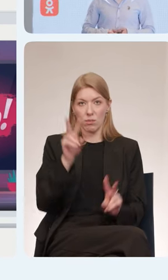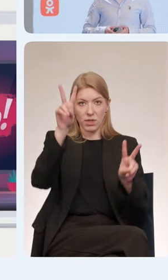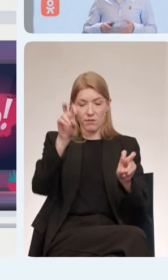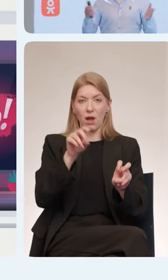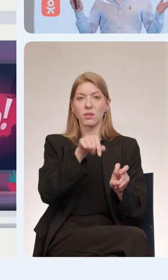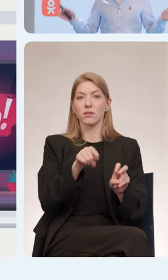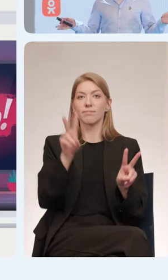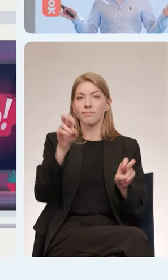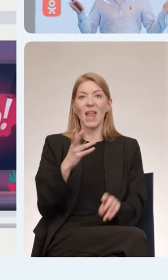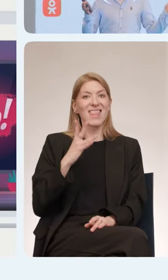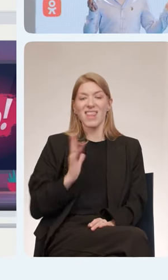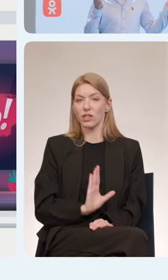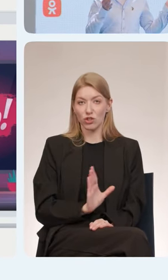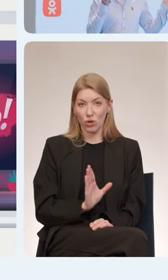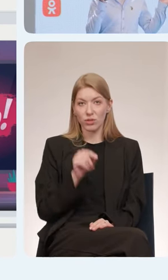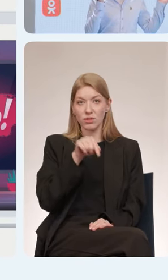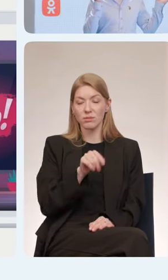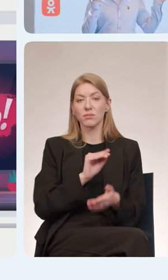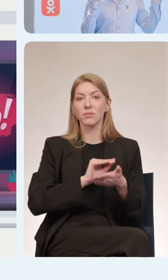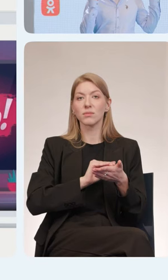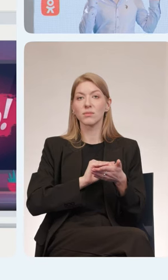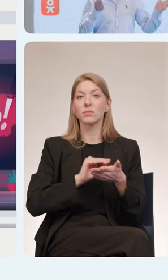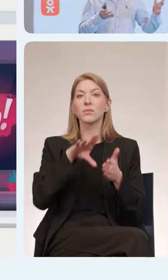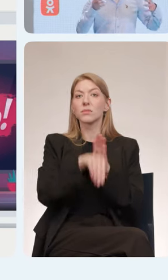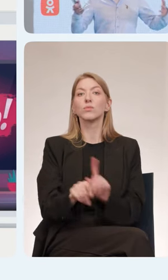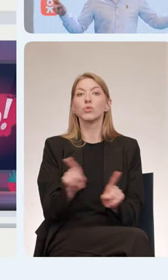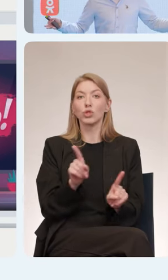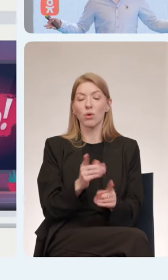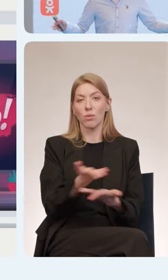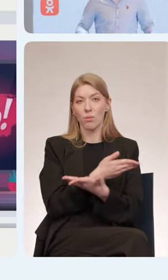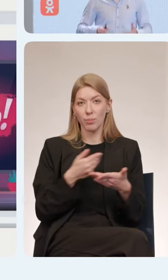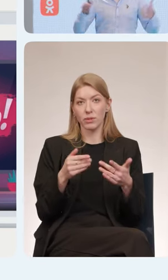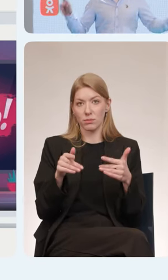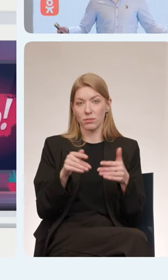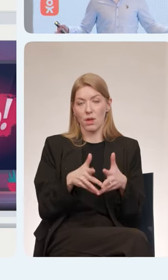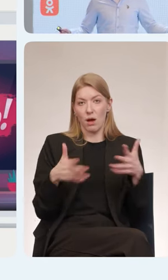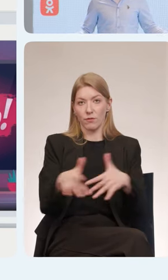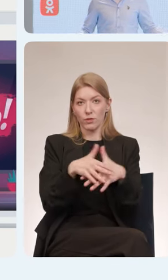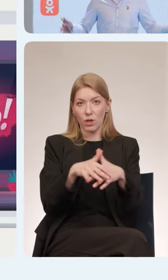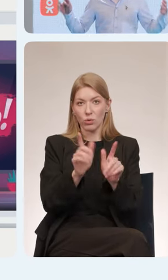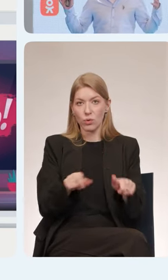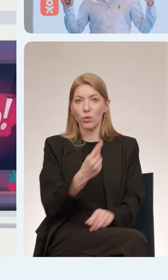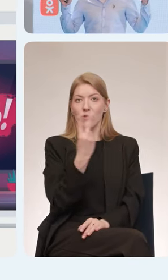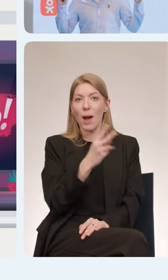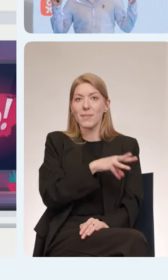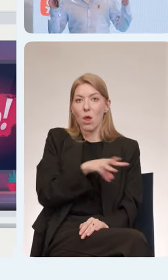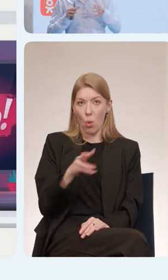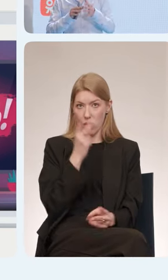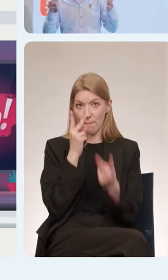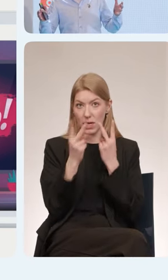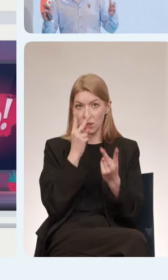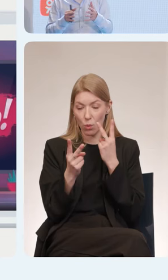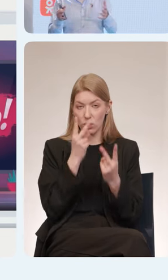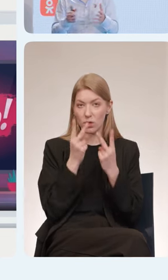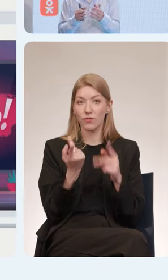Вот, в котором, собственно, мы собрали большую аудиторию и 2 миллиона просмотров. Это,